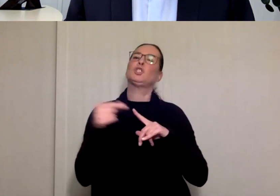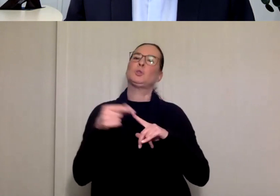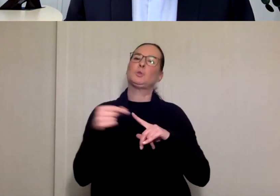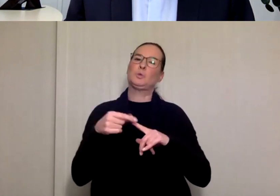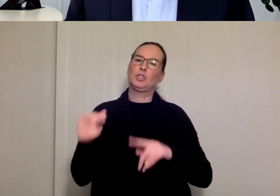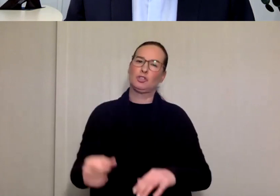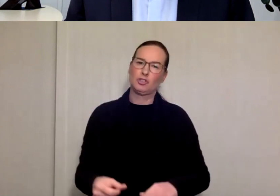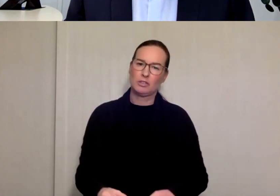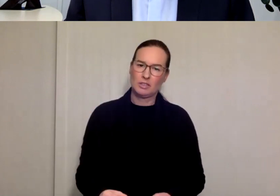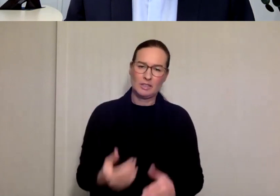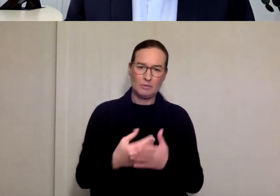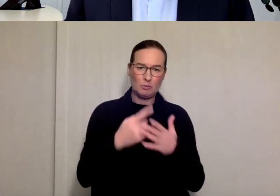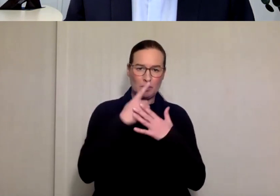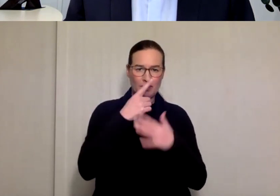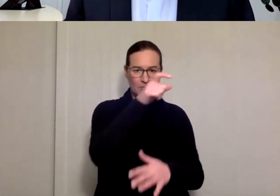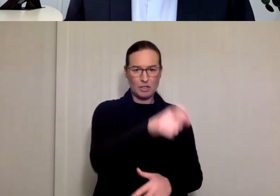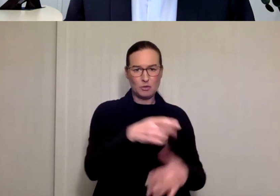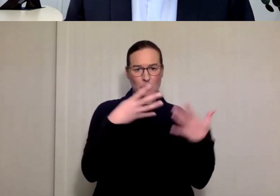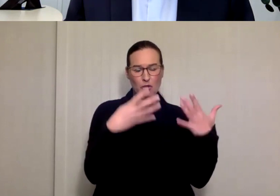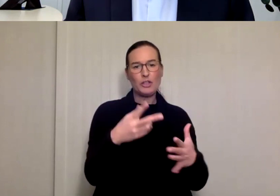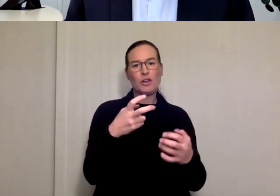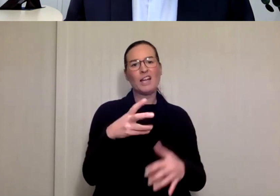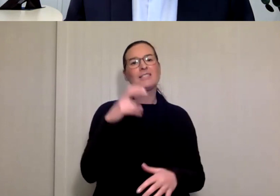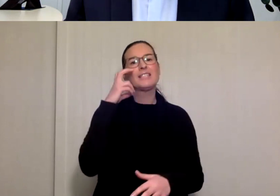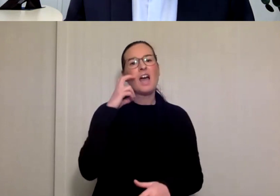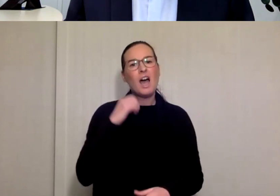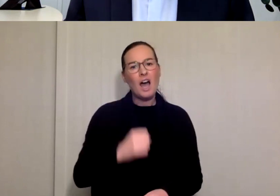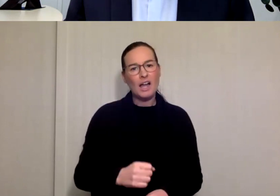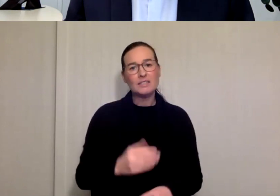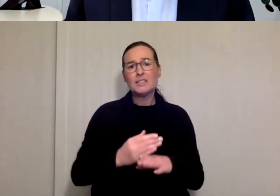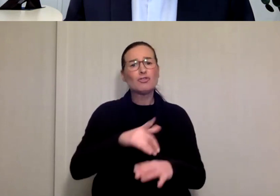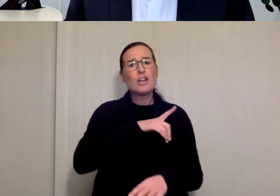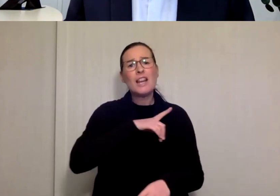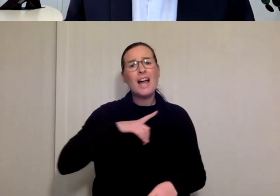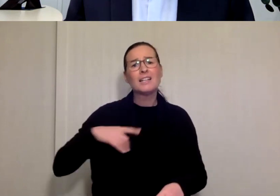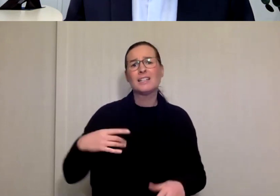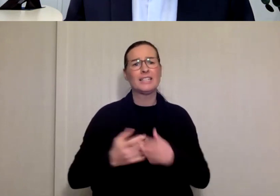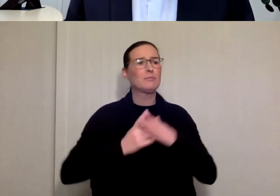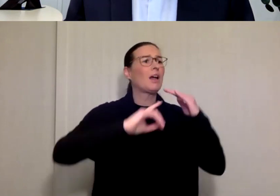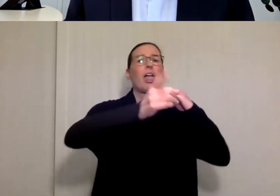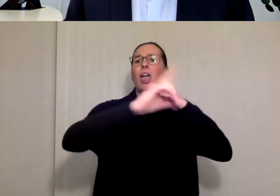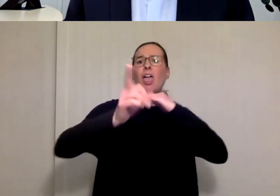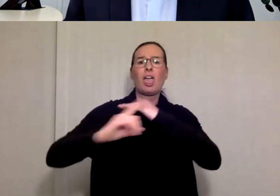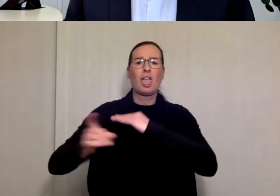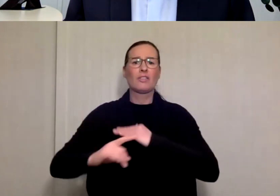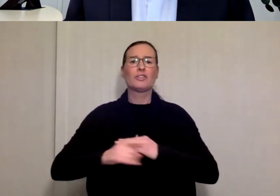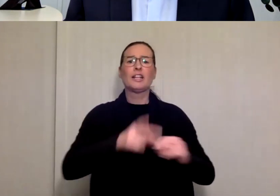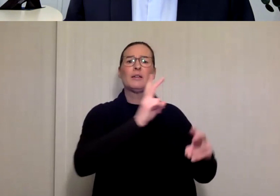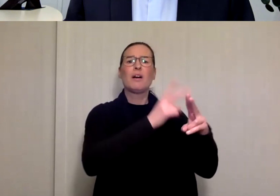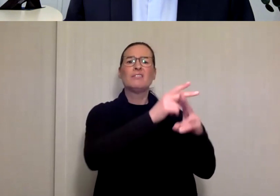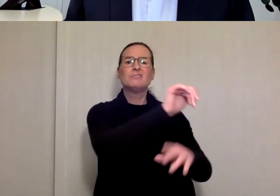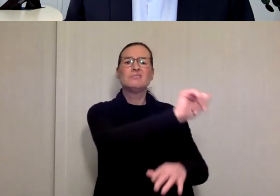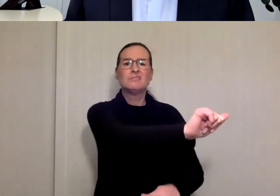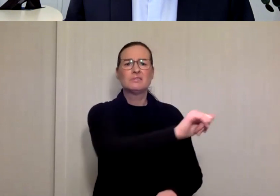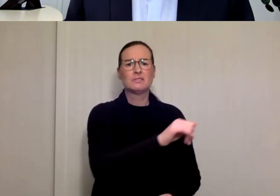dort gesprungen sind, sondern die jetzt bestärkt werden, in ihrer Einsamkeit zu bleiben. Und deswegen